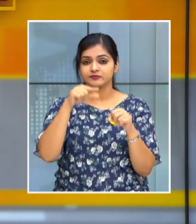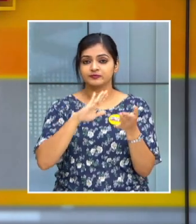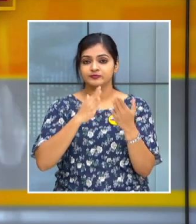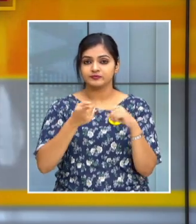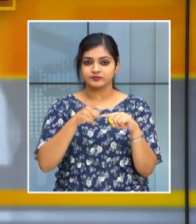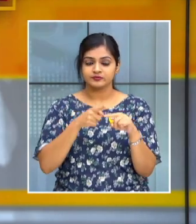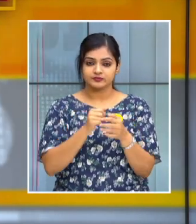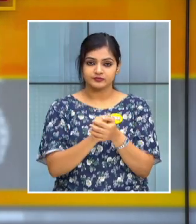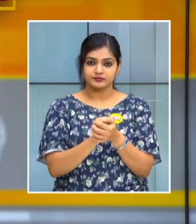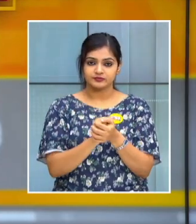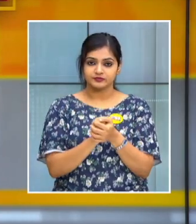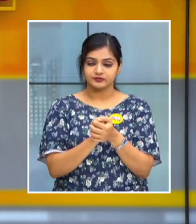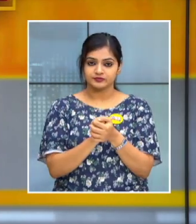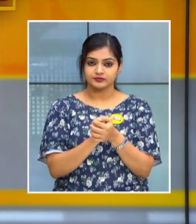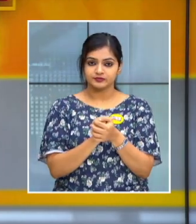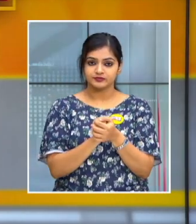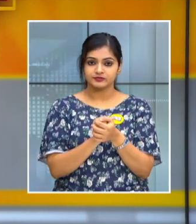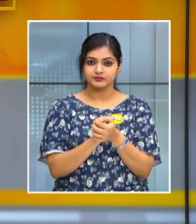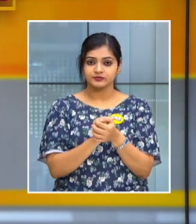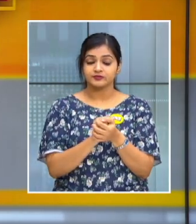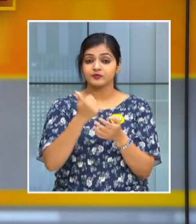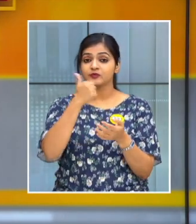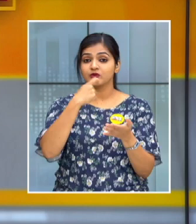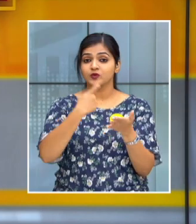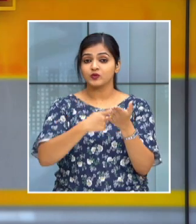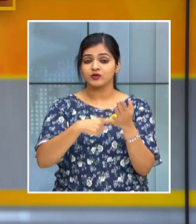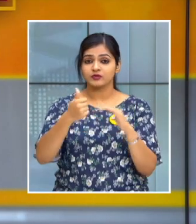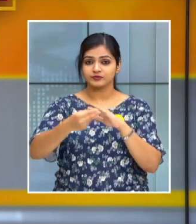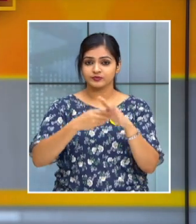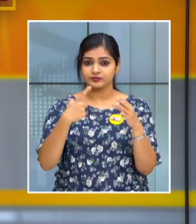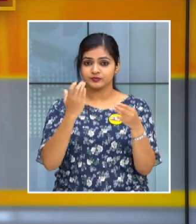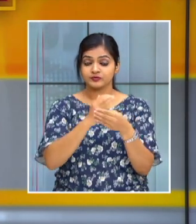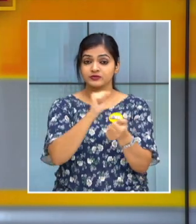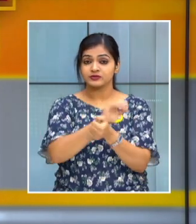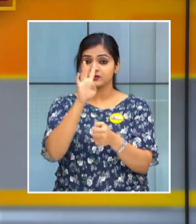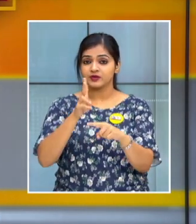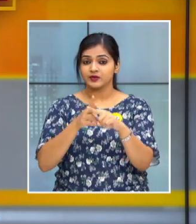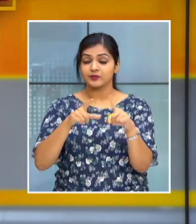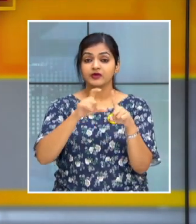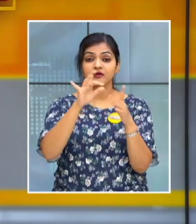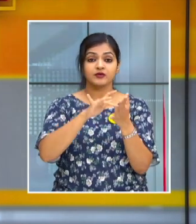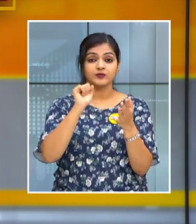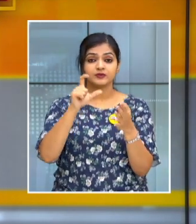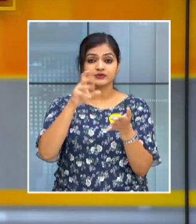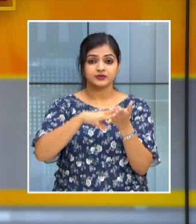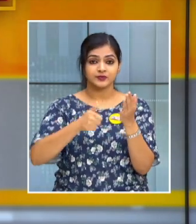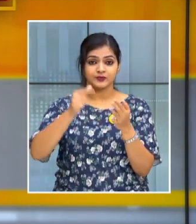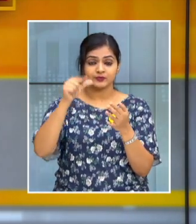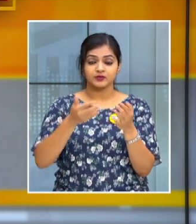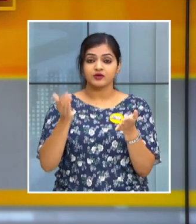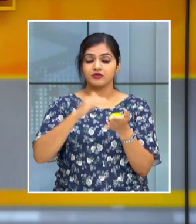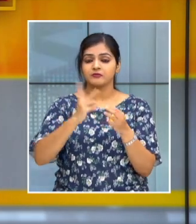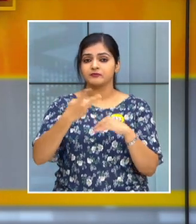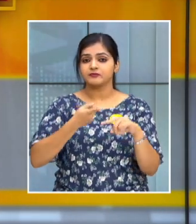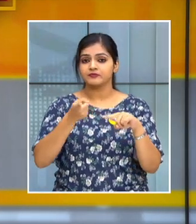ഉണ്ടായത്. അരുൺ പാറയ്ക്കൽ വിവരങ്ങൾ നൽകി. മദ്യനയ അഴിമതി കേസിൽ ജയിലിൽ കഴിയുന്ന ഡൽഹി മുഖ്യമന്ത്രി അരവിന്ദ് കെജ്രിവാളിന് വീണ്ടും